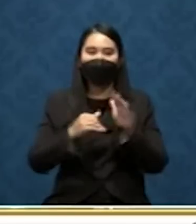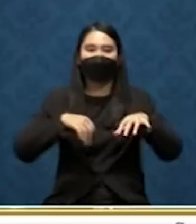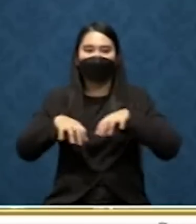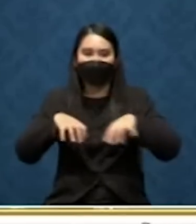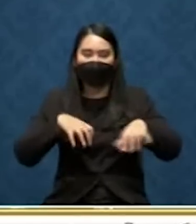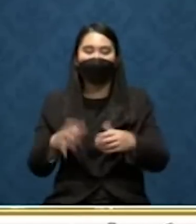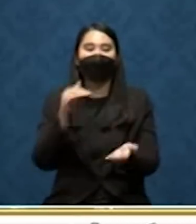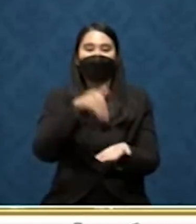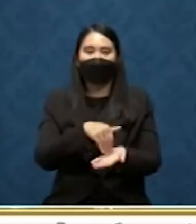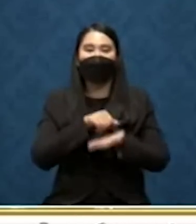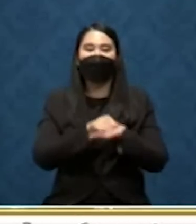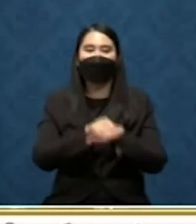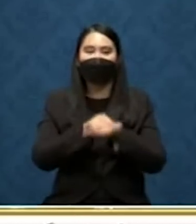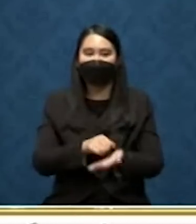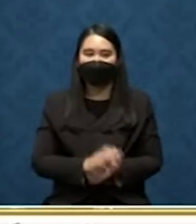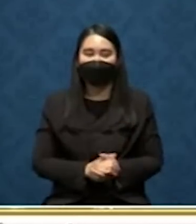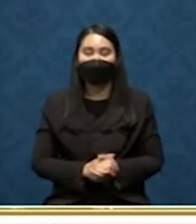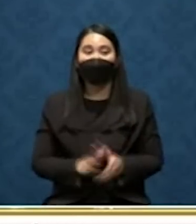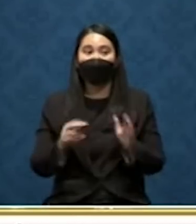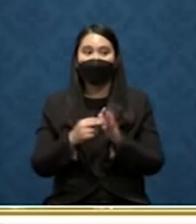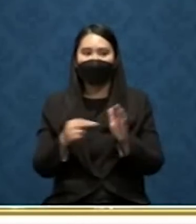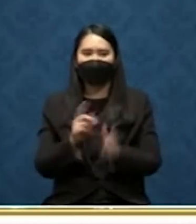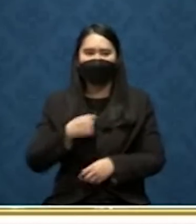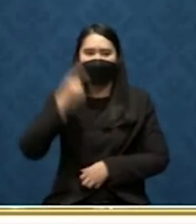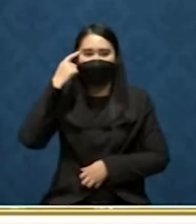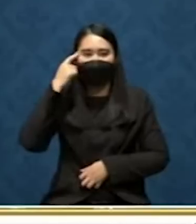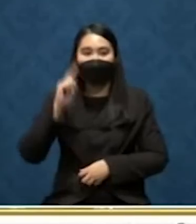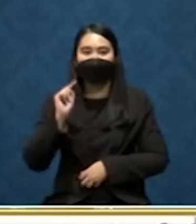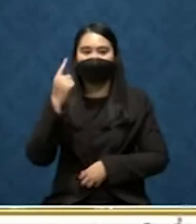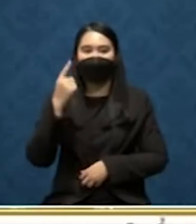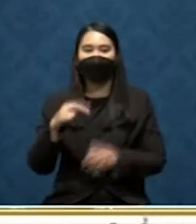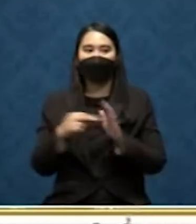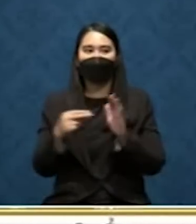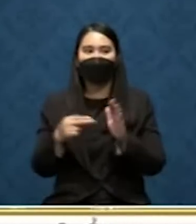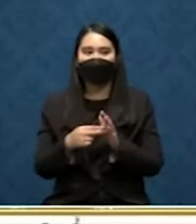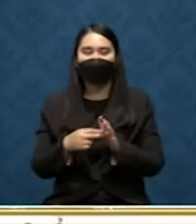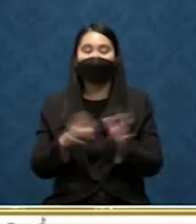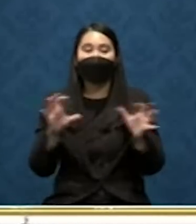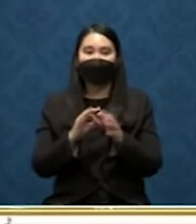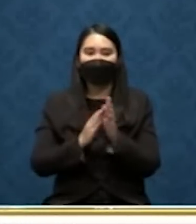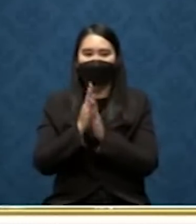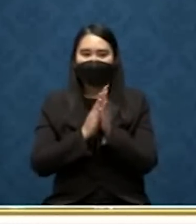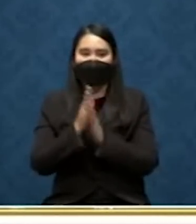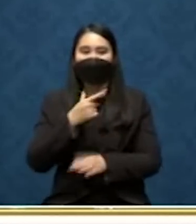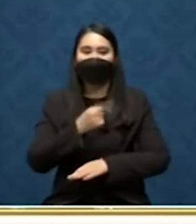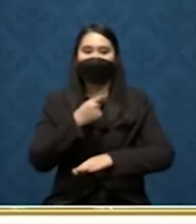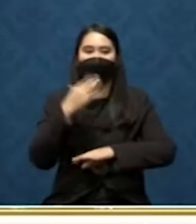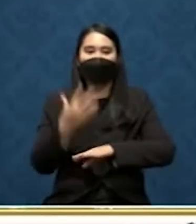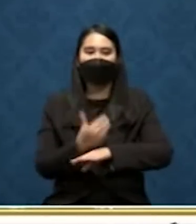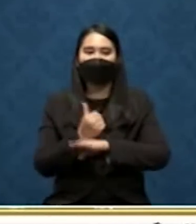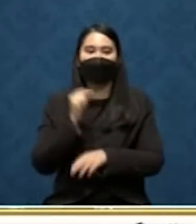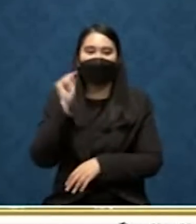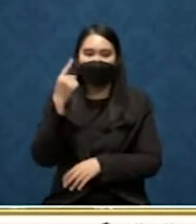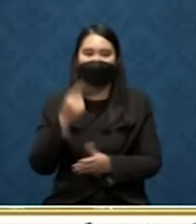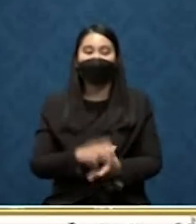บ One Stop Serviceหาลังให่พร้อมอยู่เพื่สนอง ความทเยอทยานทางการเมืองครั้งใหมของตวเอง